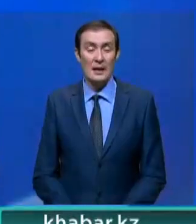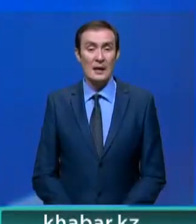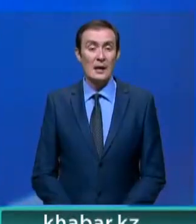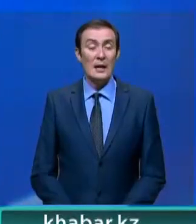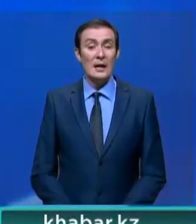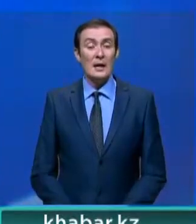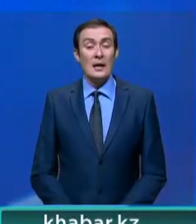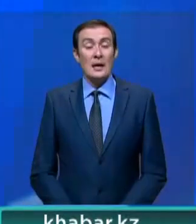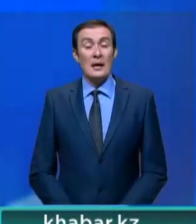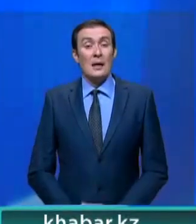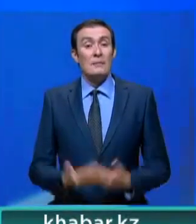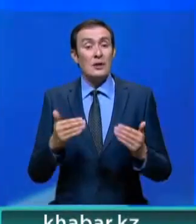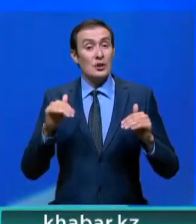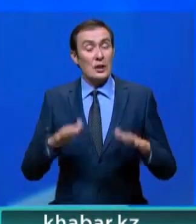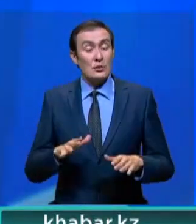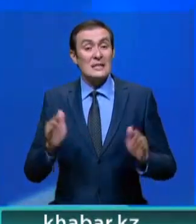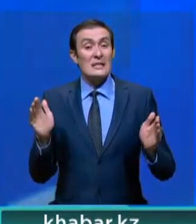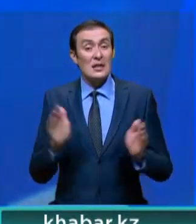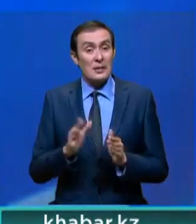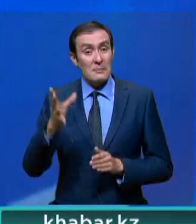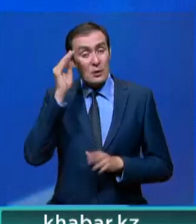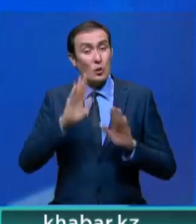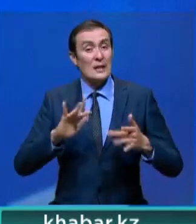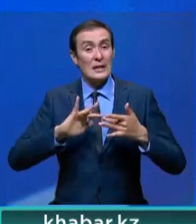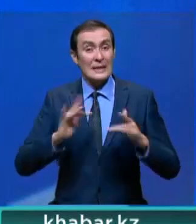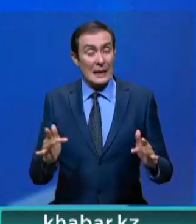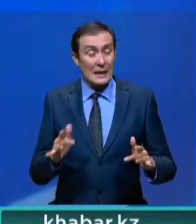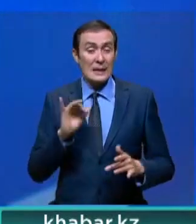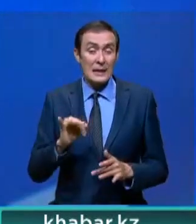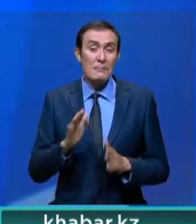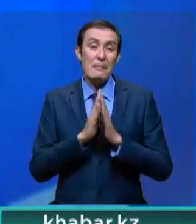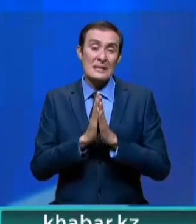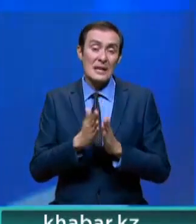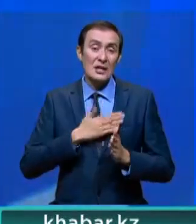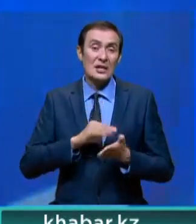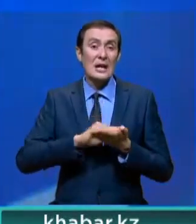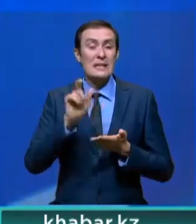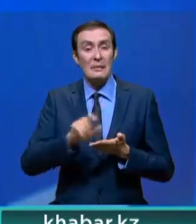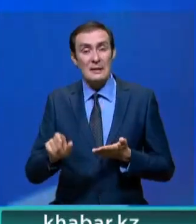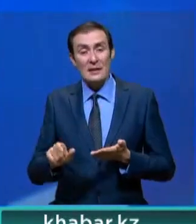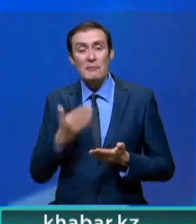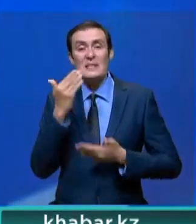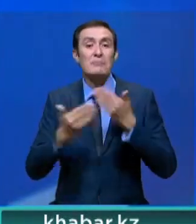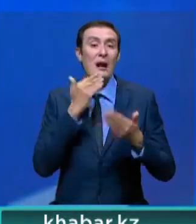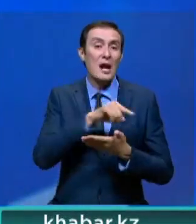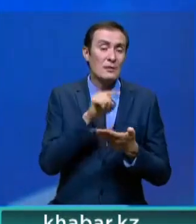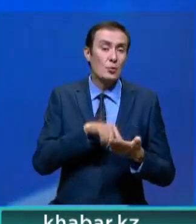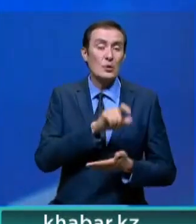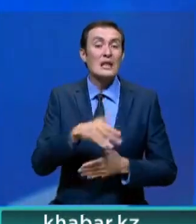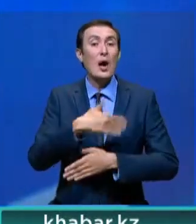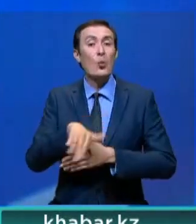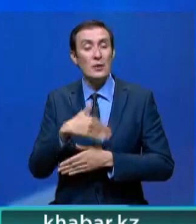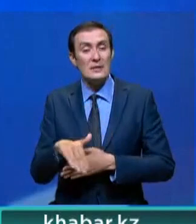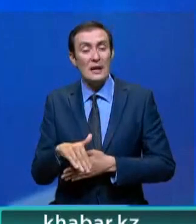мы решили не ограничиваться мнениями, собранными только на просторах интернета, и попросили наших корреспондентов поинтересоваться у людей на